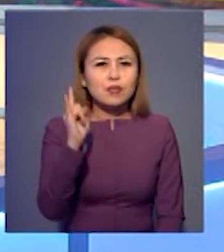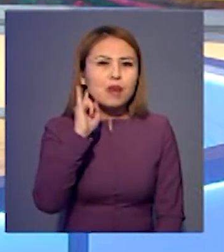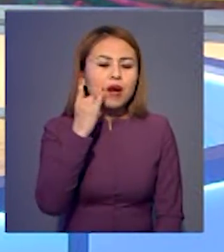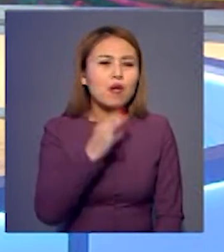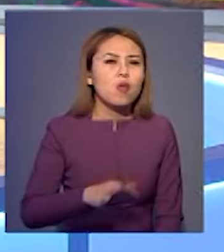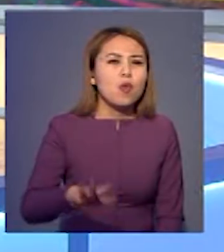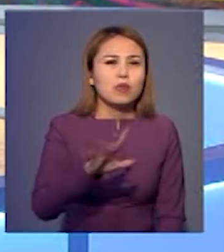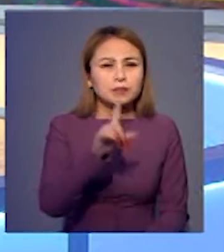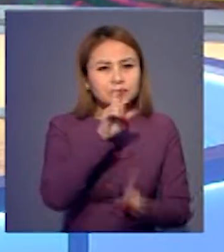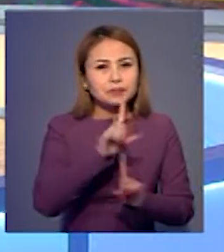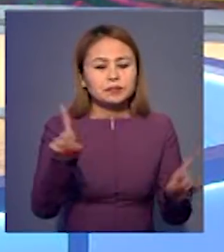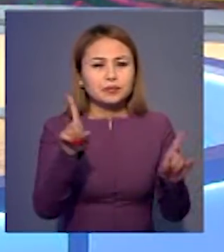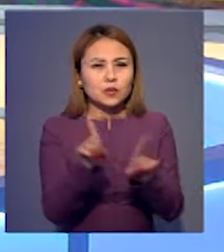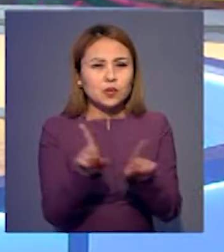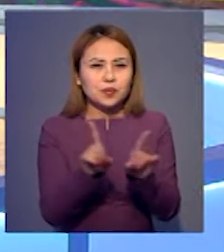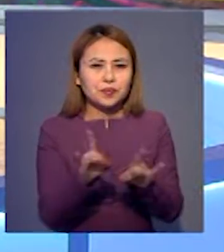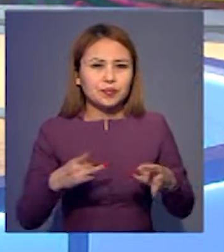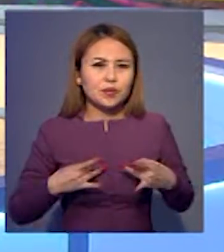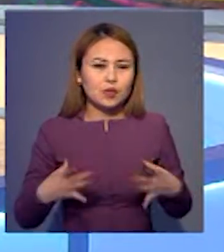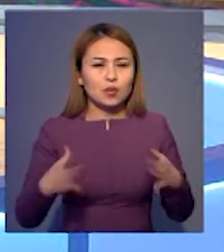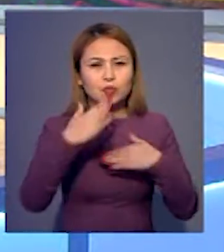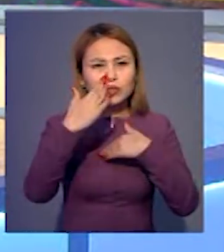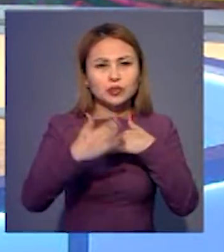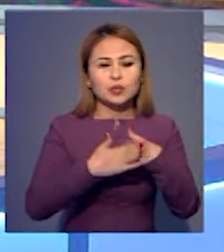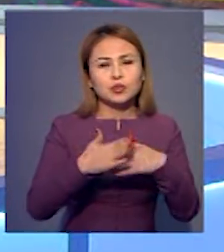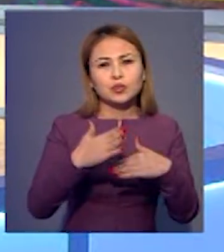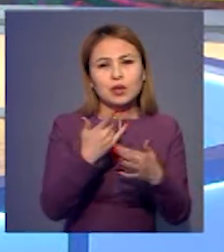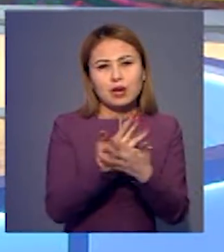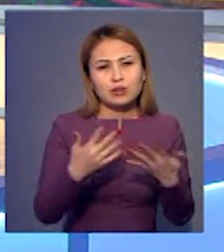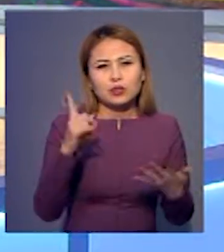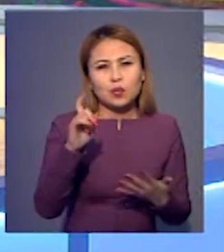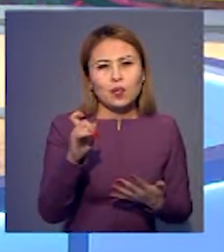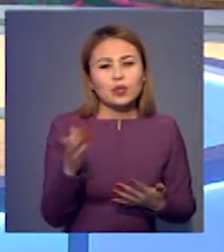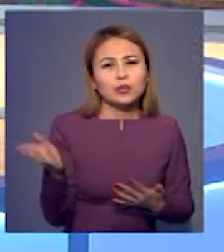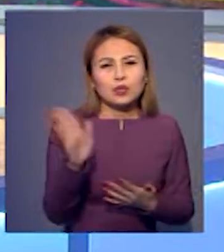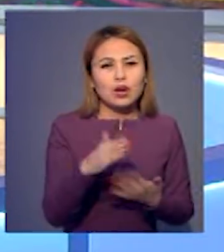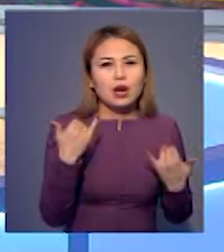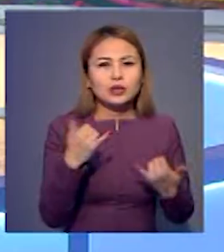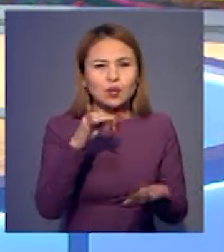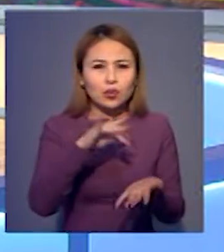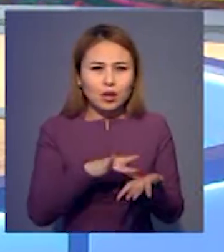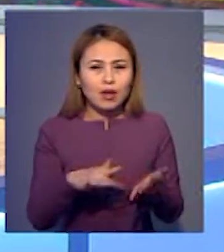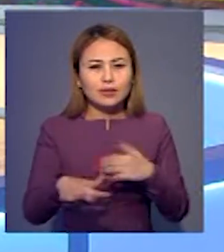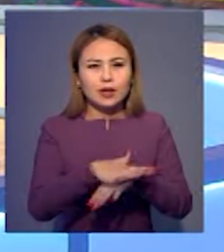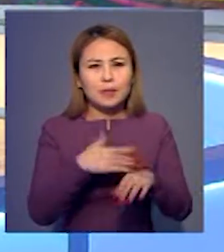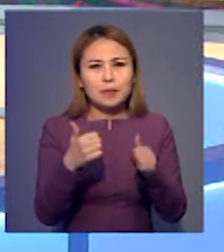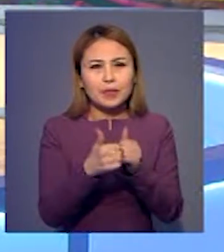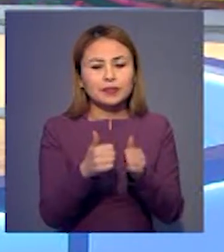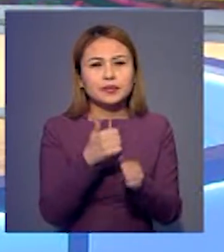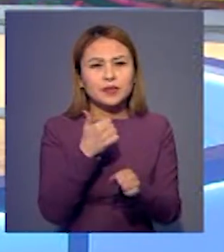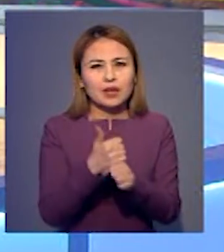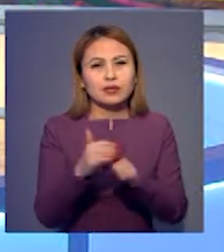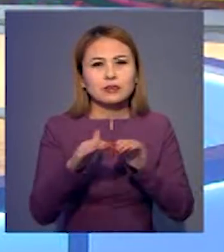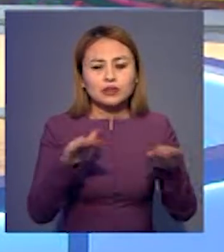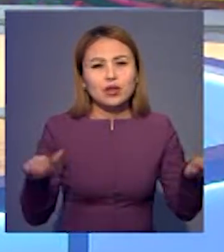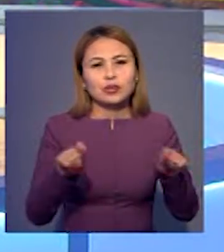Павлодар облысы ерекше нақышта атап өтпек. Мерекеге орай 100-ге жуық шаралар жоспары бекітілген. Қазір орталық алаңда бас